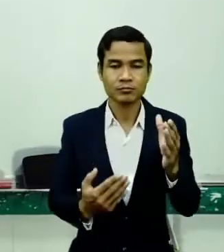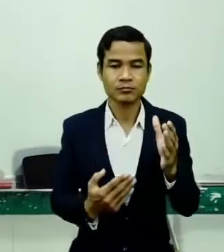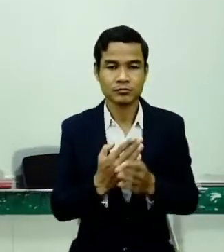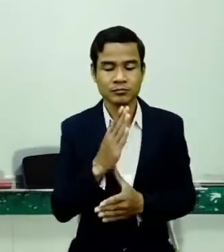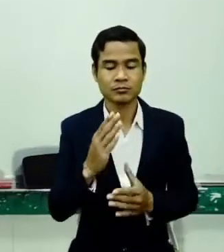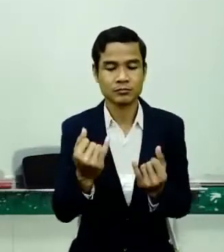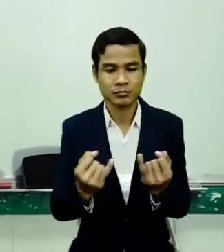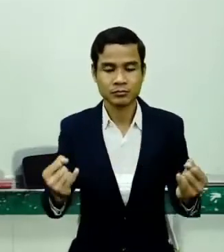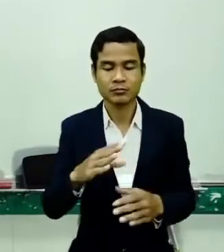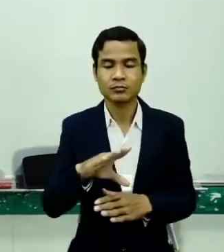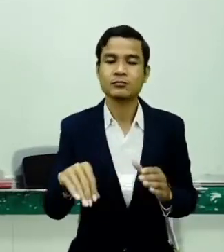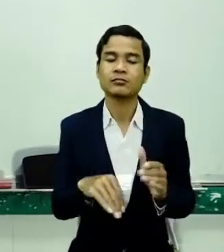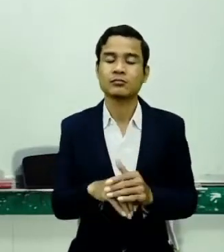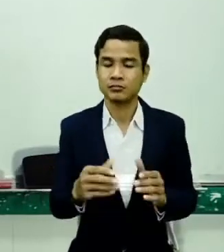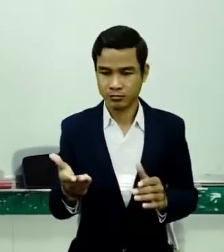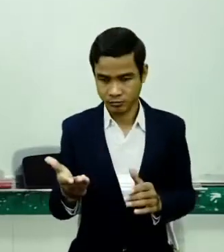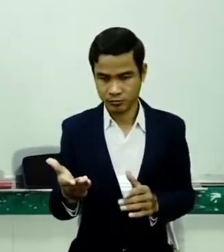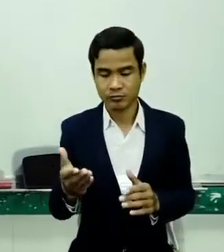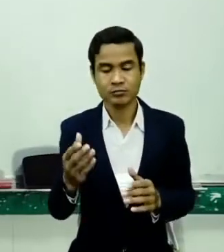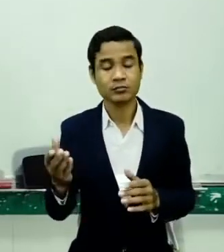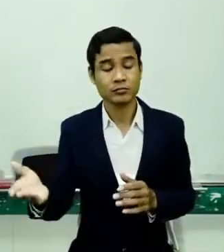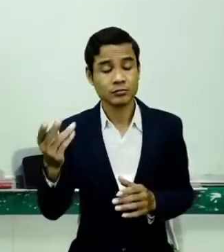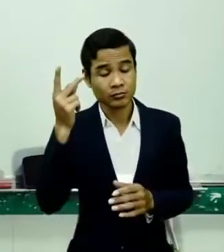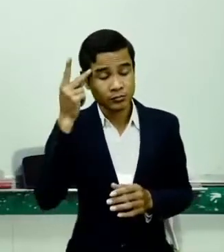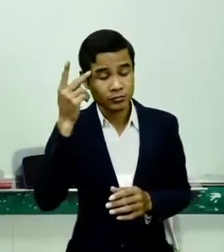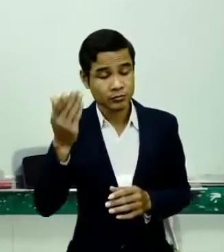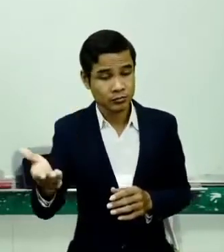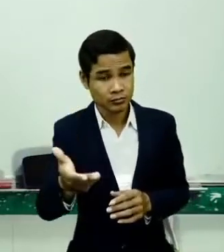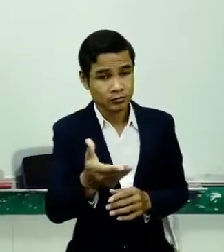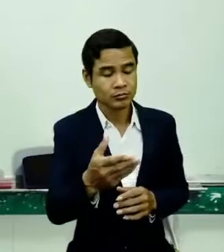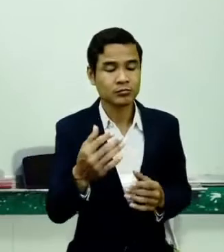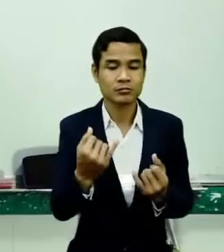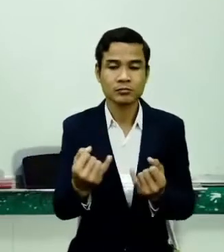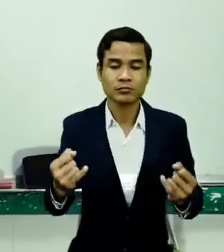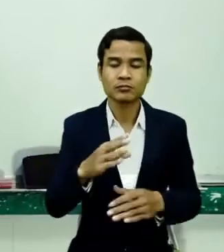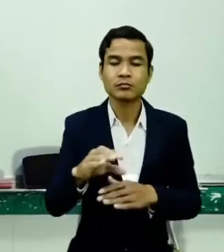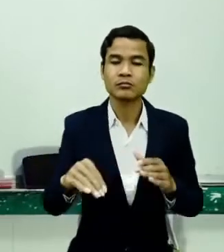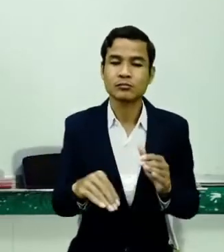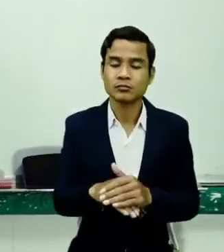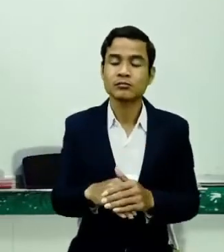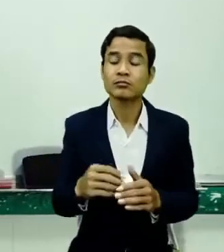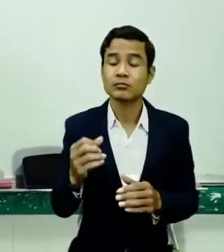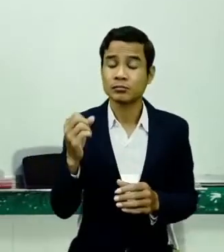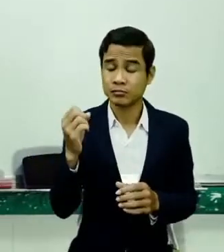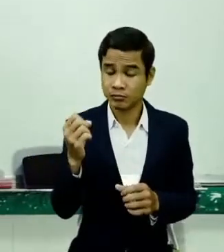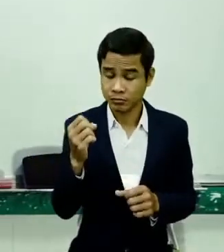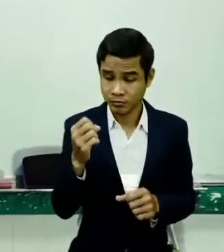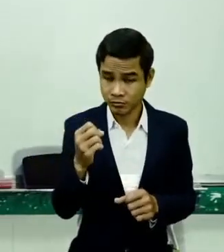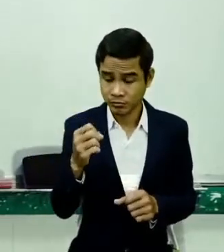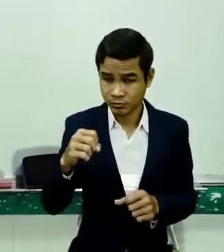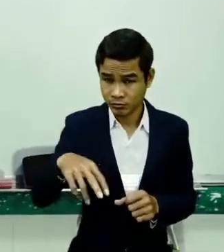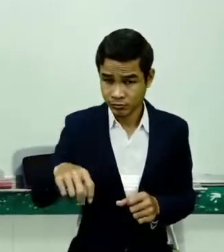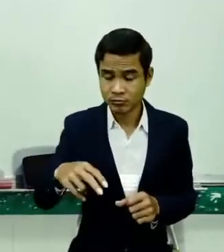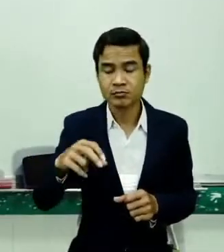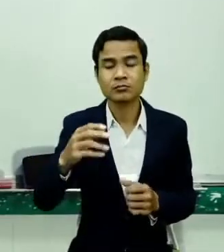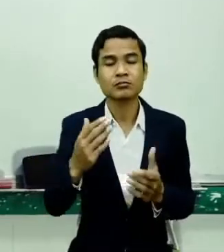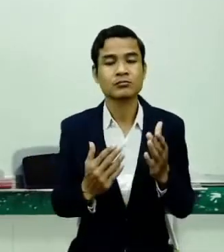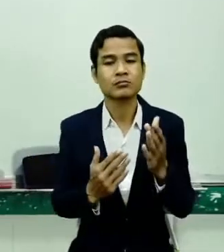ប់រូបចាអញ្ចឹងកូនគិតមើលថាតើកុមារទាំងអស់ គាត់ត្រូវការសិទ្ធ